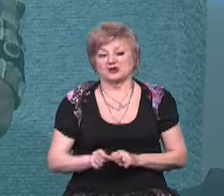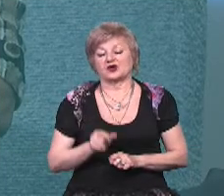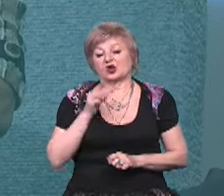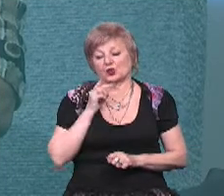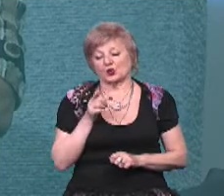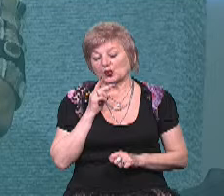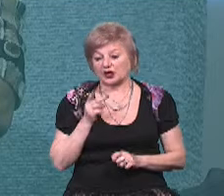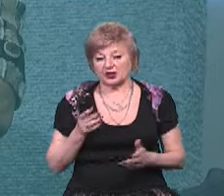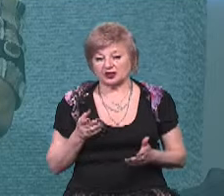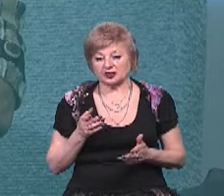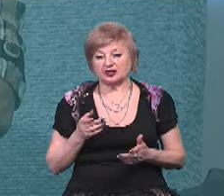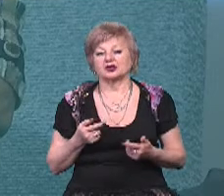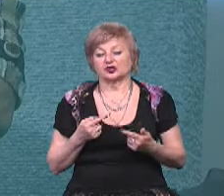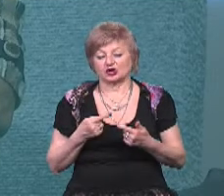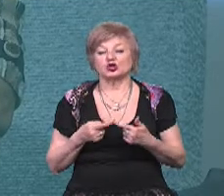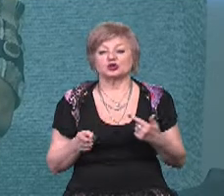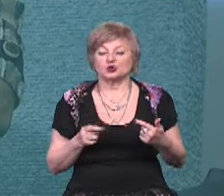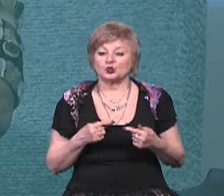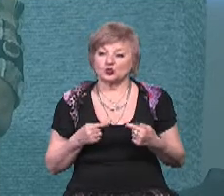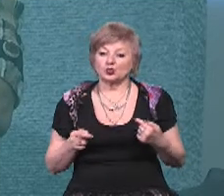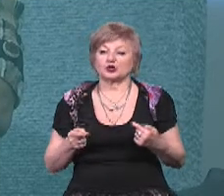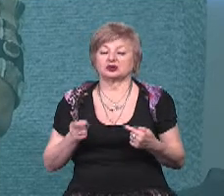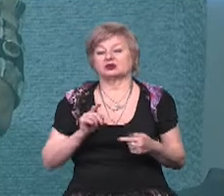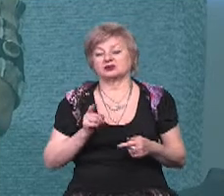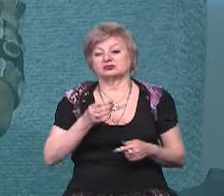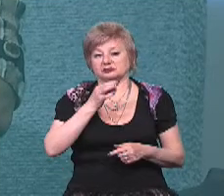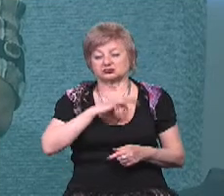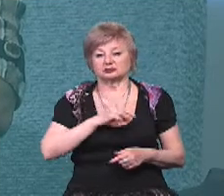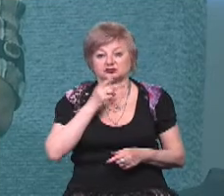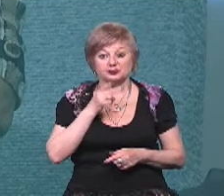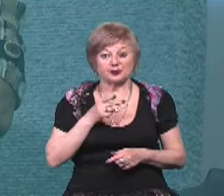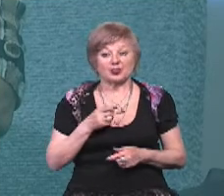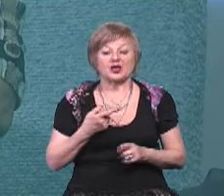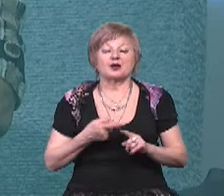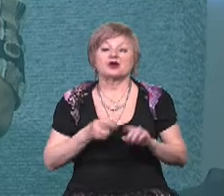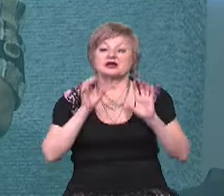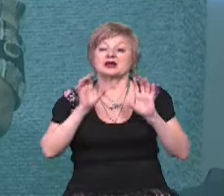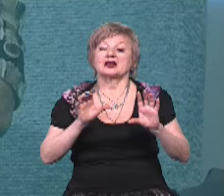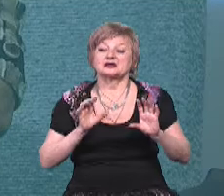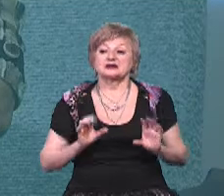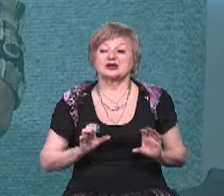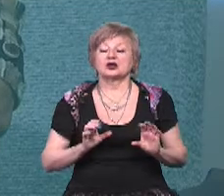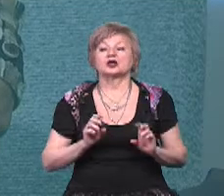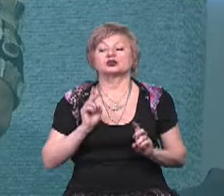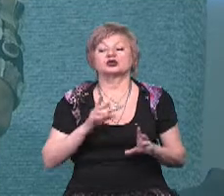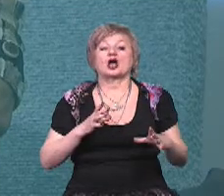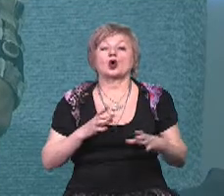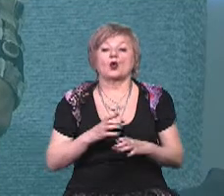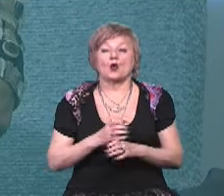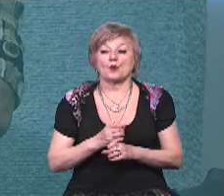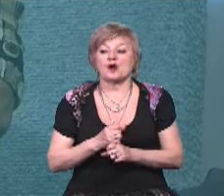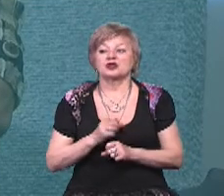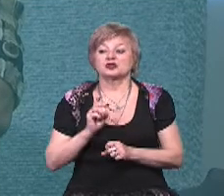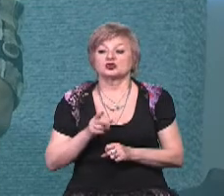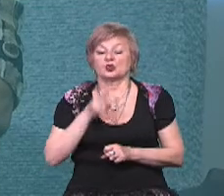куріння тютюнових виробів чи інші способи їх вживання. Законом можуть встановлюватися інші обмеження щодо місць